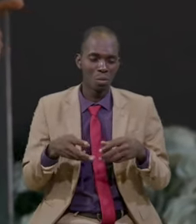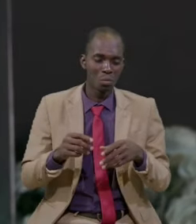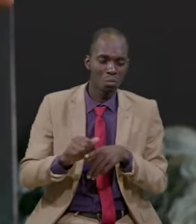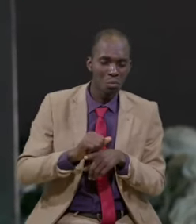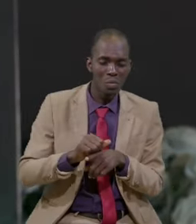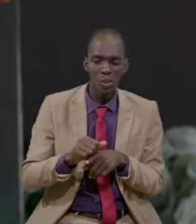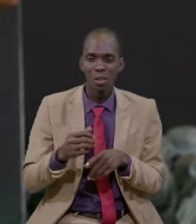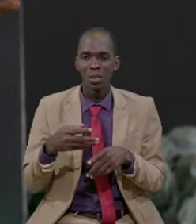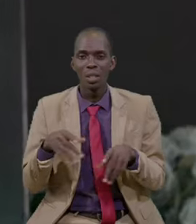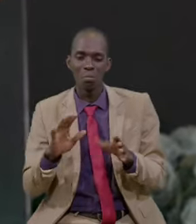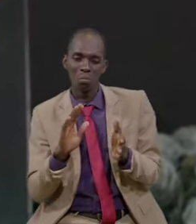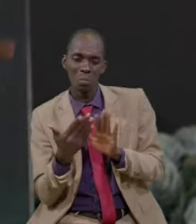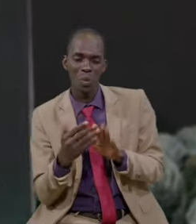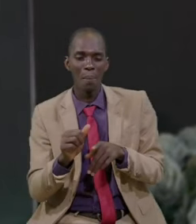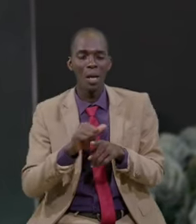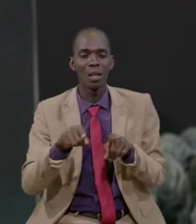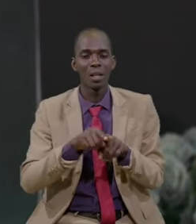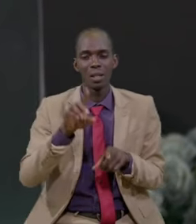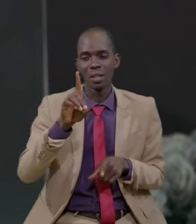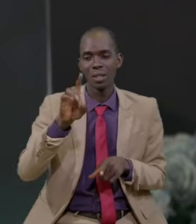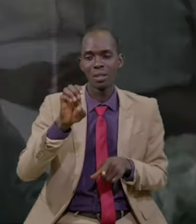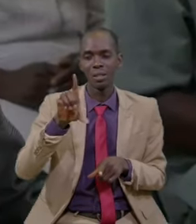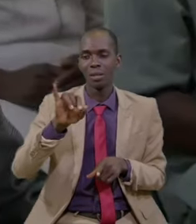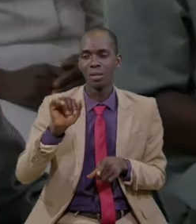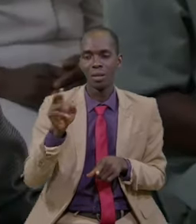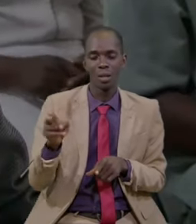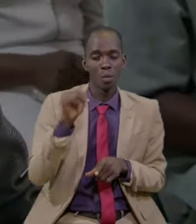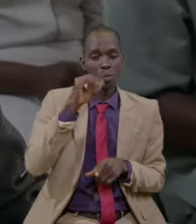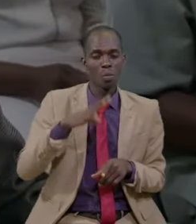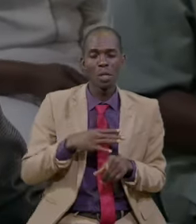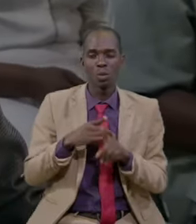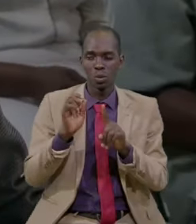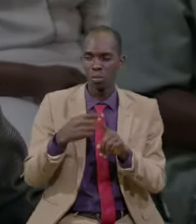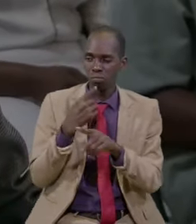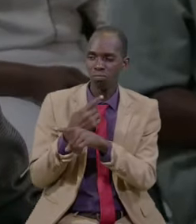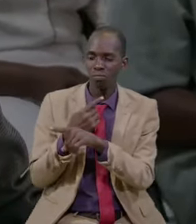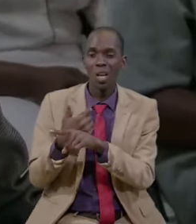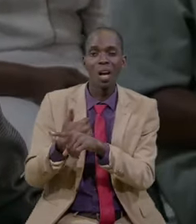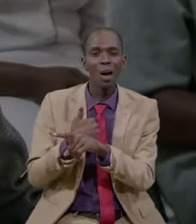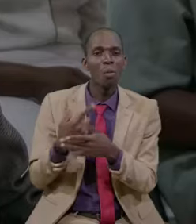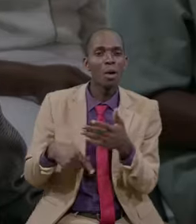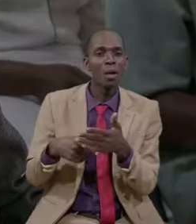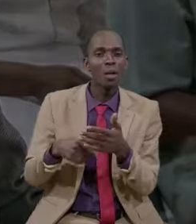Comme Delila, tu vois que, ah, celle-là, dites-moi non.